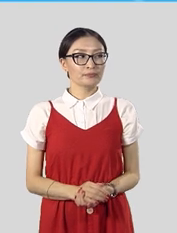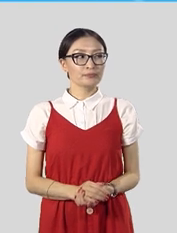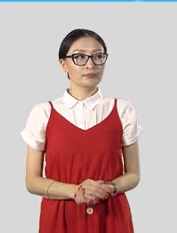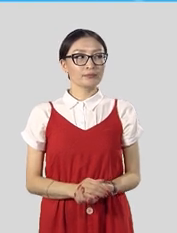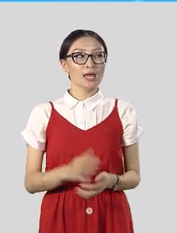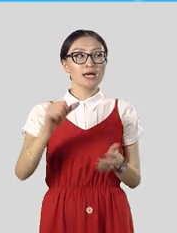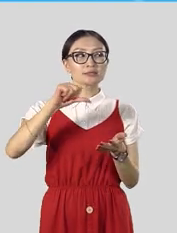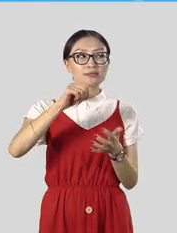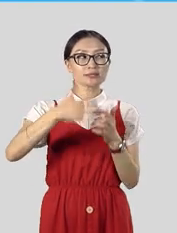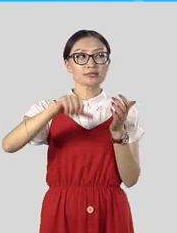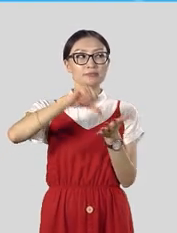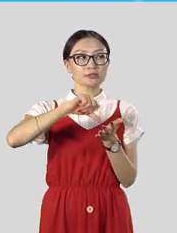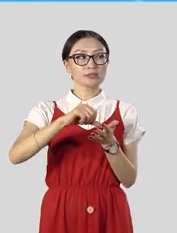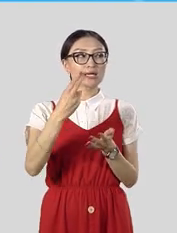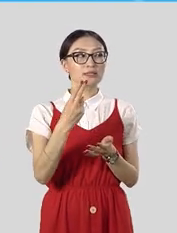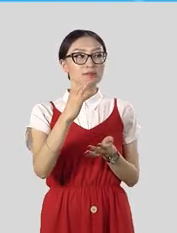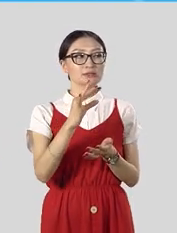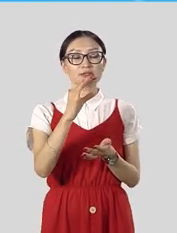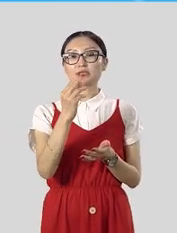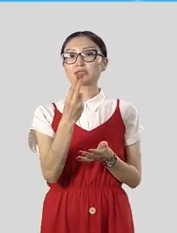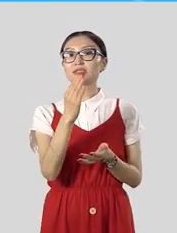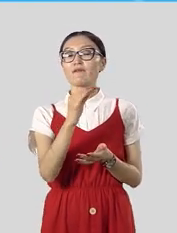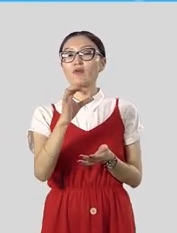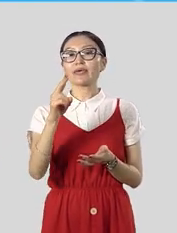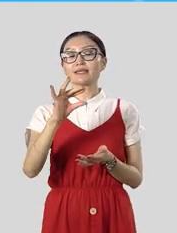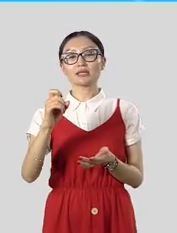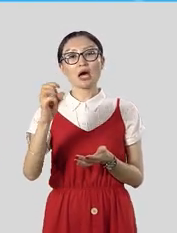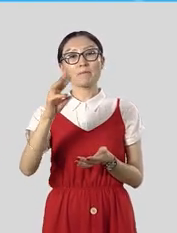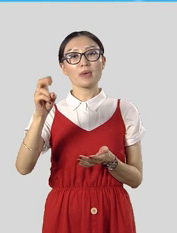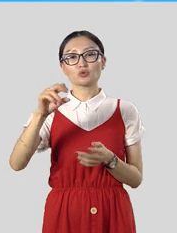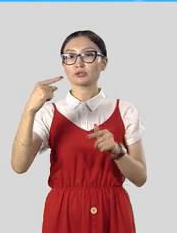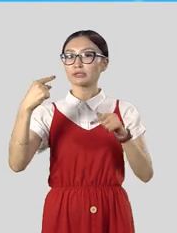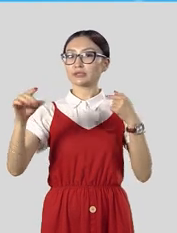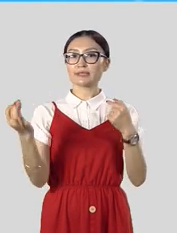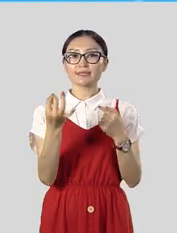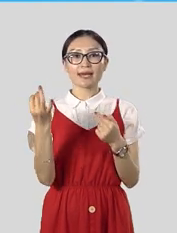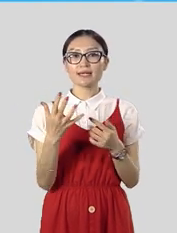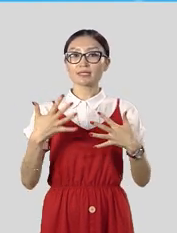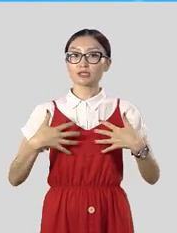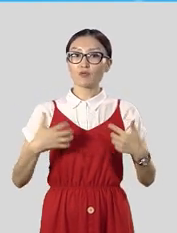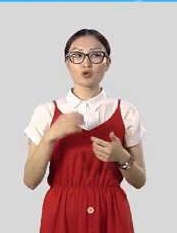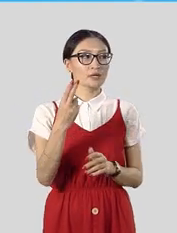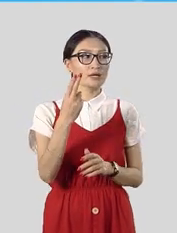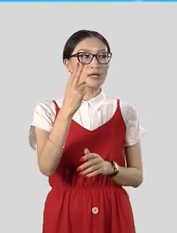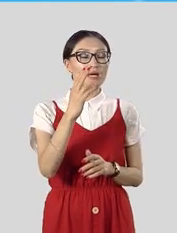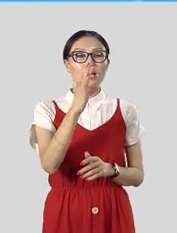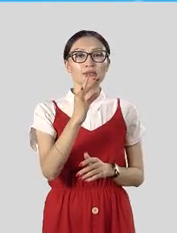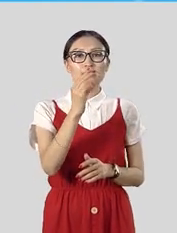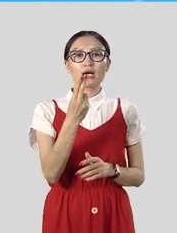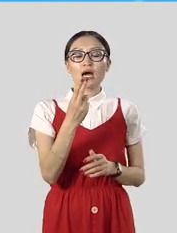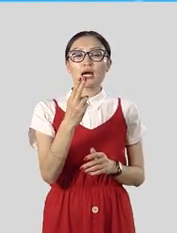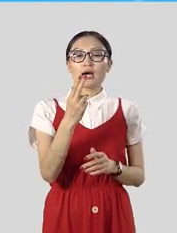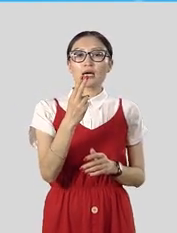Среди представителей сифоидных медуз много интересных необычных животных. Зонтик арктической